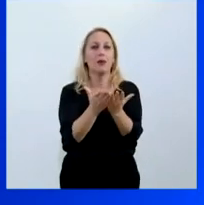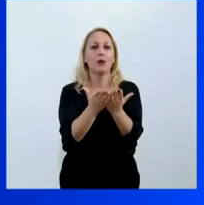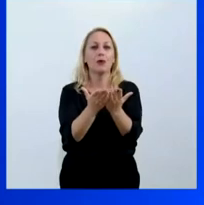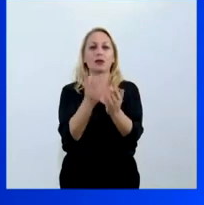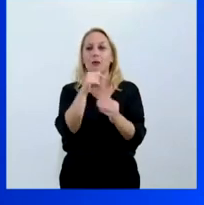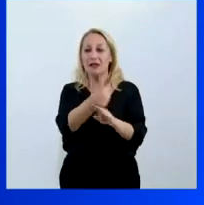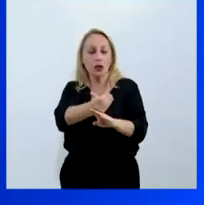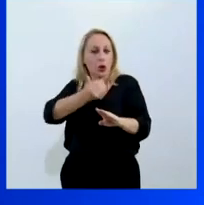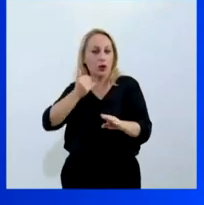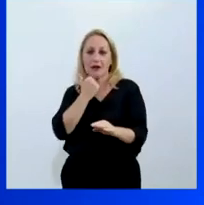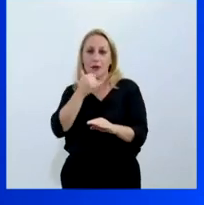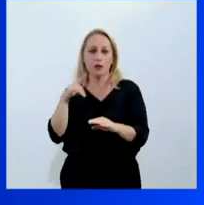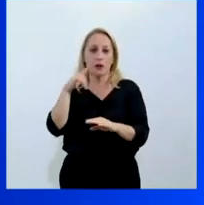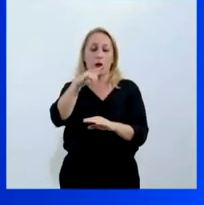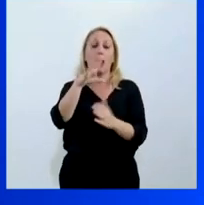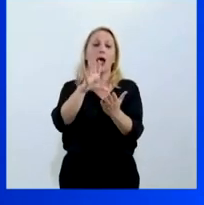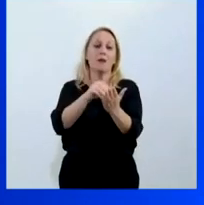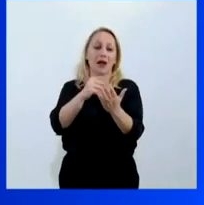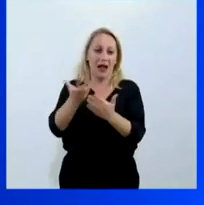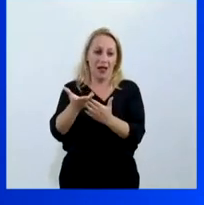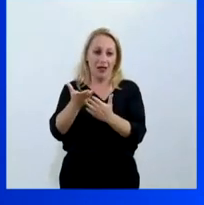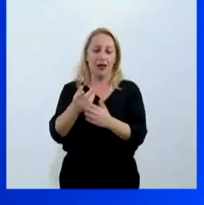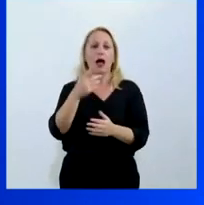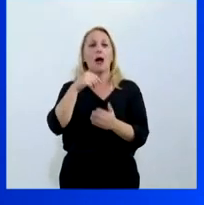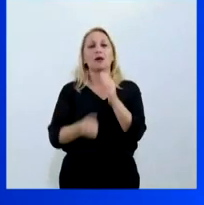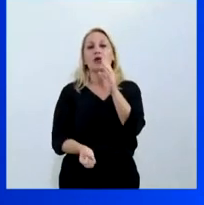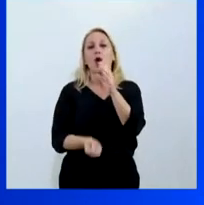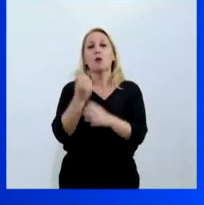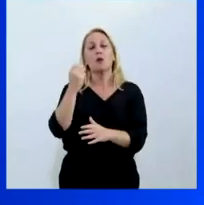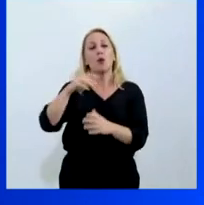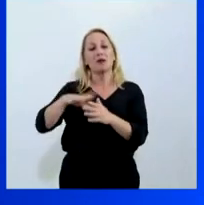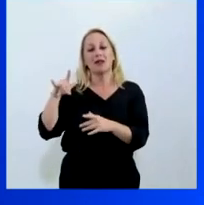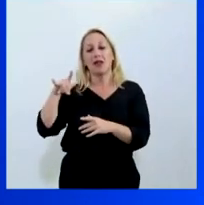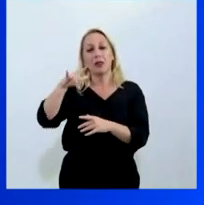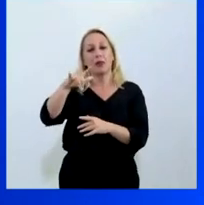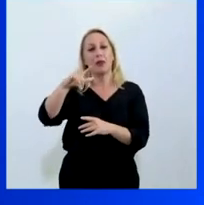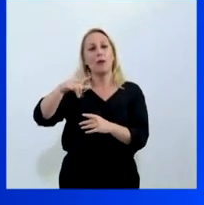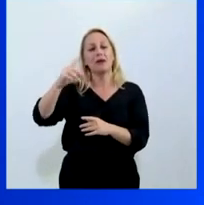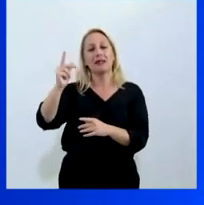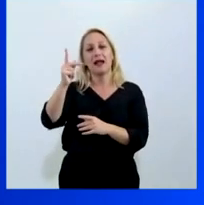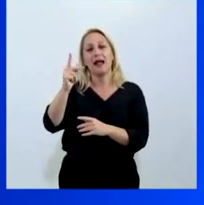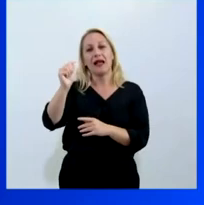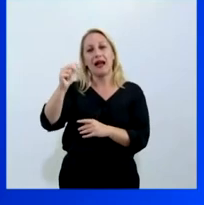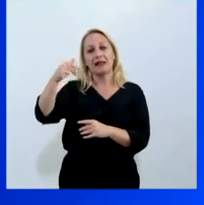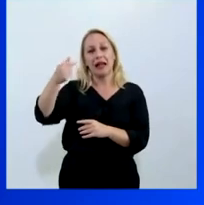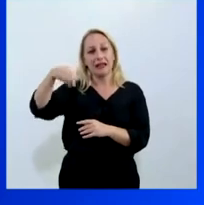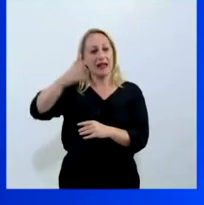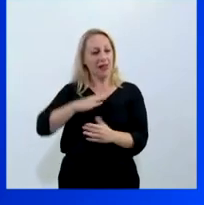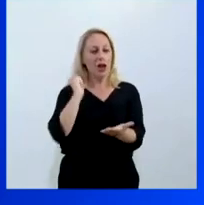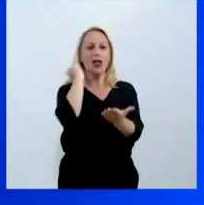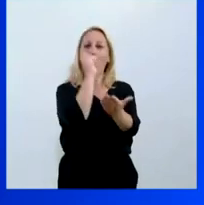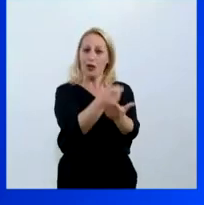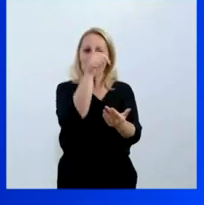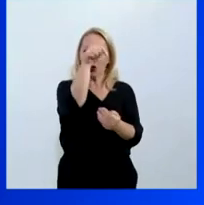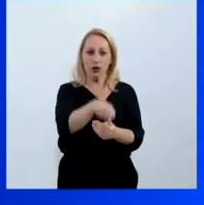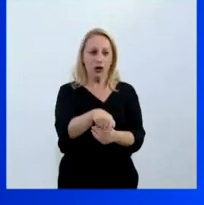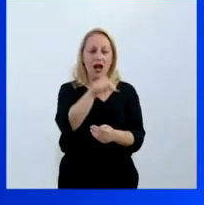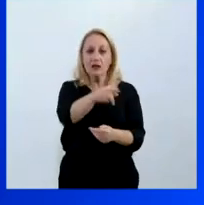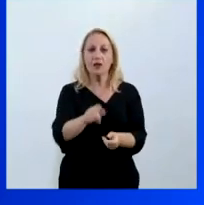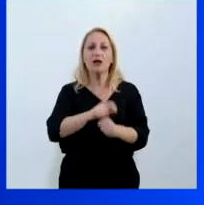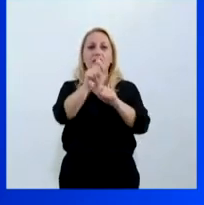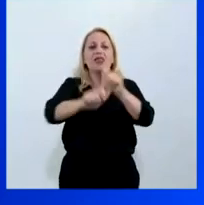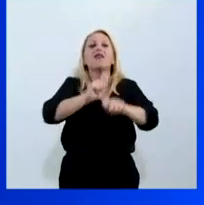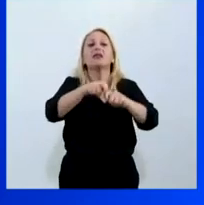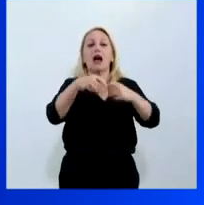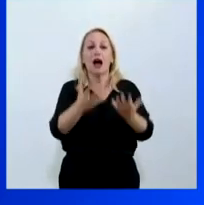υλοποιηθεί πολύ πιο γρήγορα. Παραδείγματος χάρη, τα καινούργια Καναντέρ, αυτή τη στιγμή που μιλάμε, δεν παράγονται. Αν θέλαμε να πάμε να αγοράσουμε καινούργια Καναντέρ, πολύ απλά